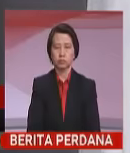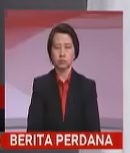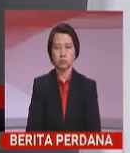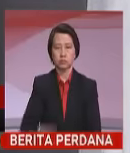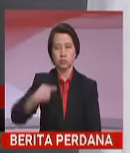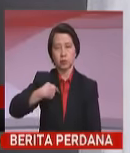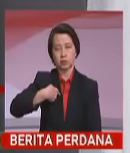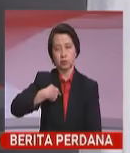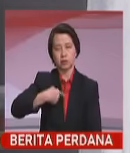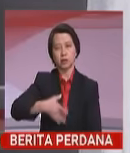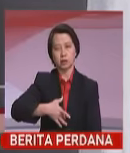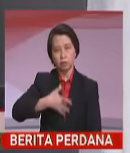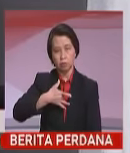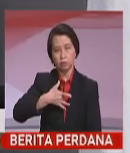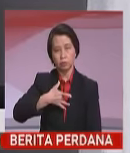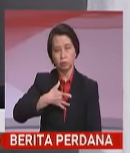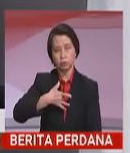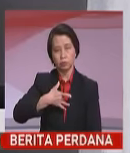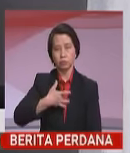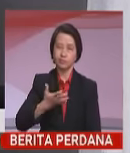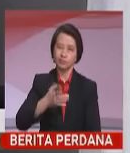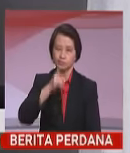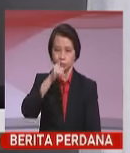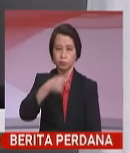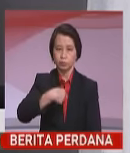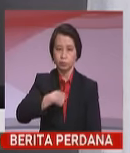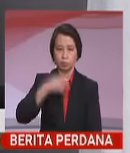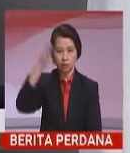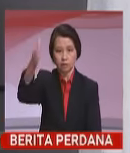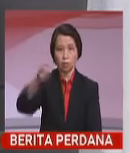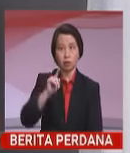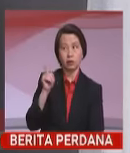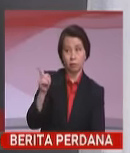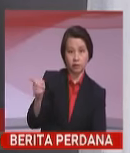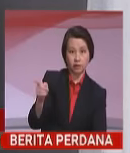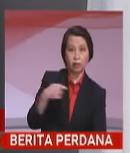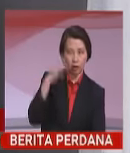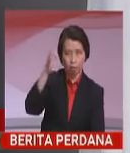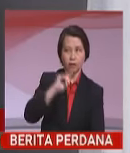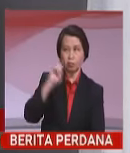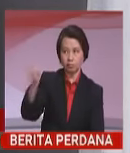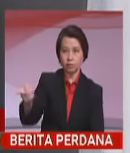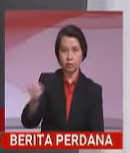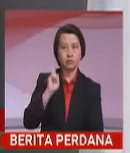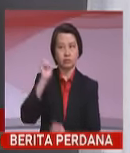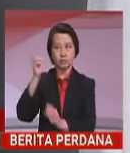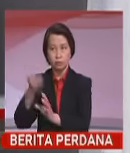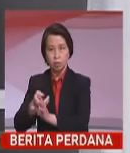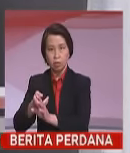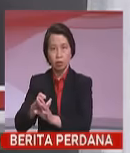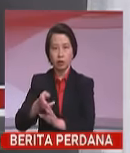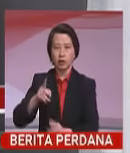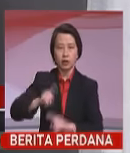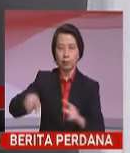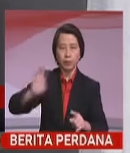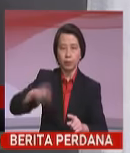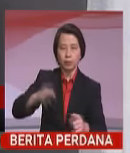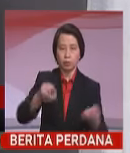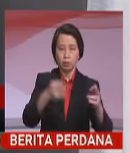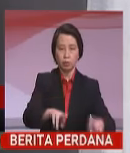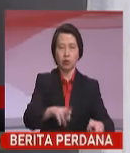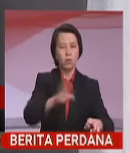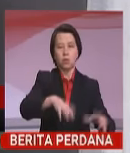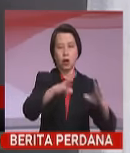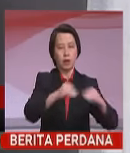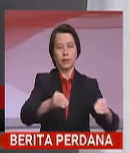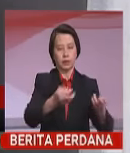Saya rasalah memang saya akan ke sanalah. Tapi belum sungguh tamat kontrak pada bulan 12